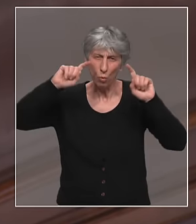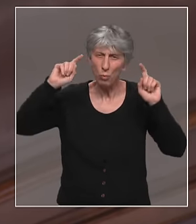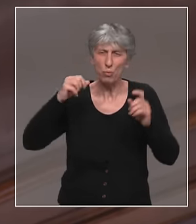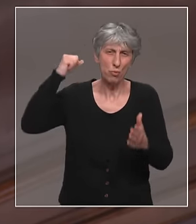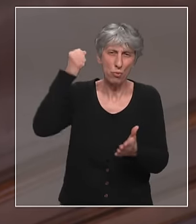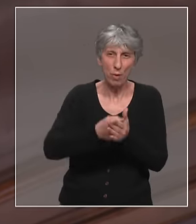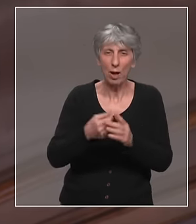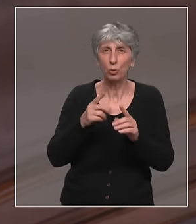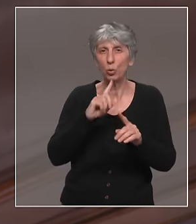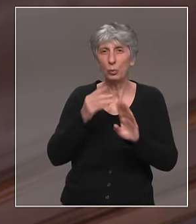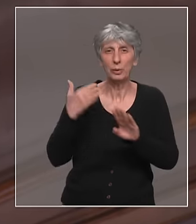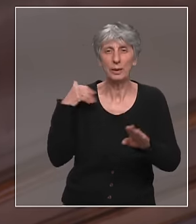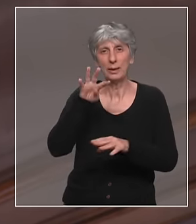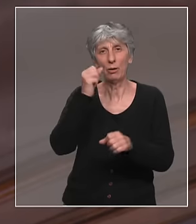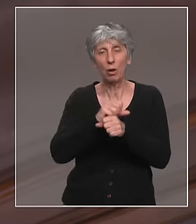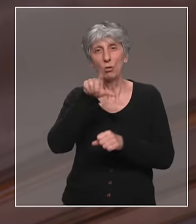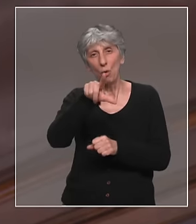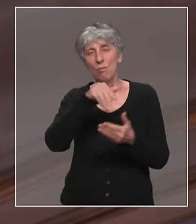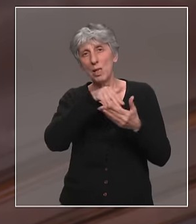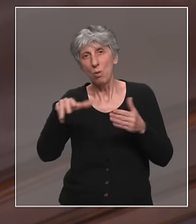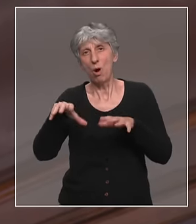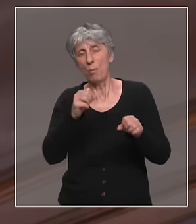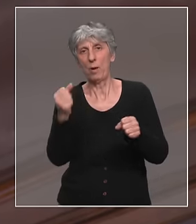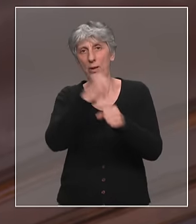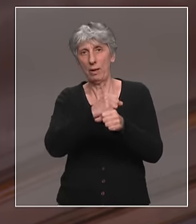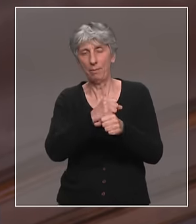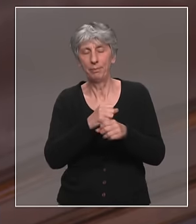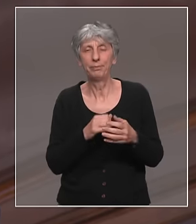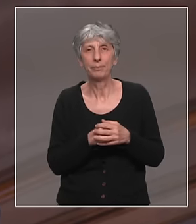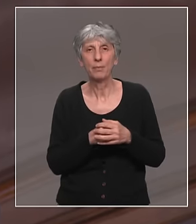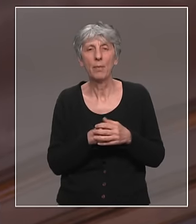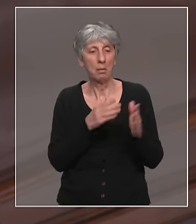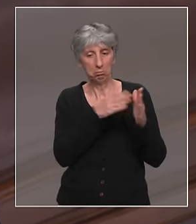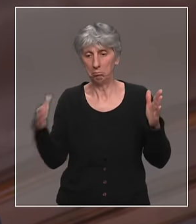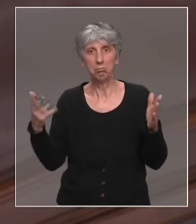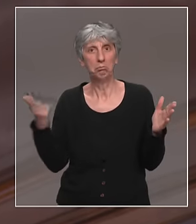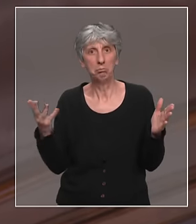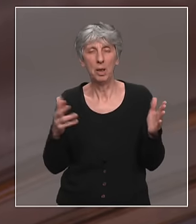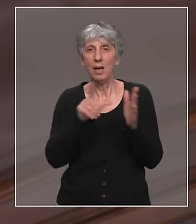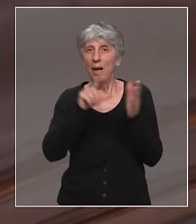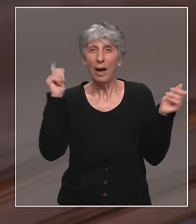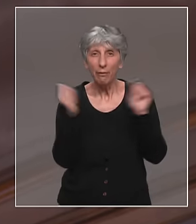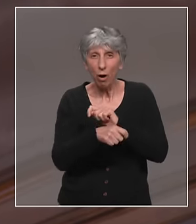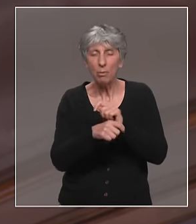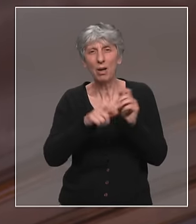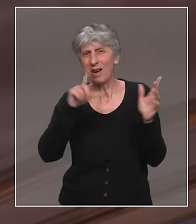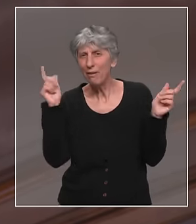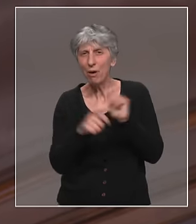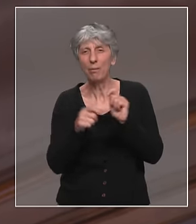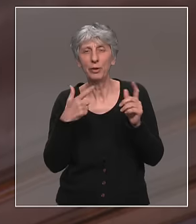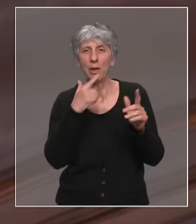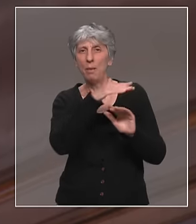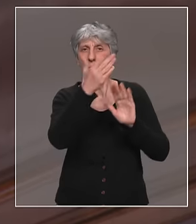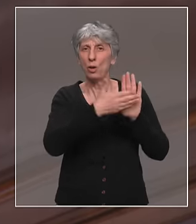d'avoir 2 millions d'emplois qui ont été créés dans notre pays. Qu'est-ce qui a été fait entre les deux? Des réformes visant effectivement à tourner notre modèle social davantage